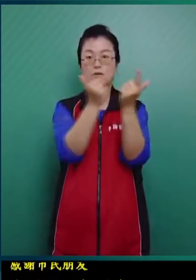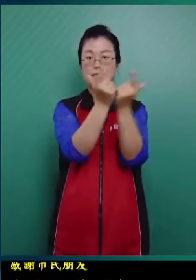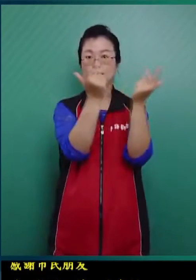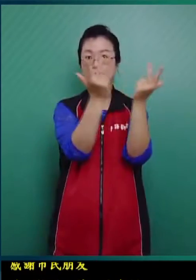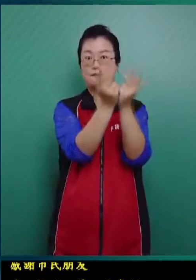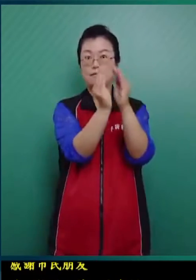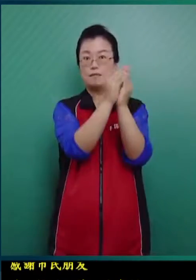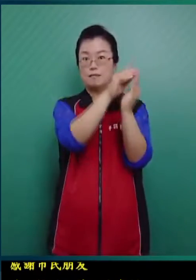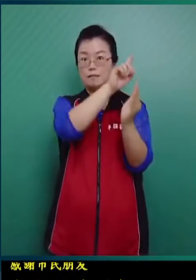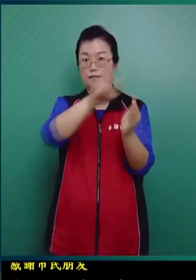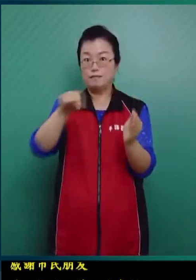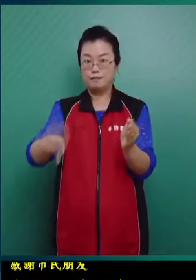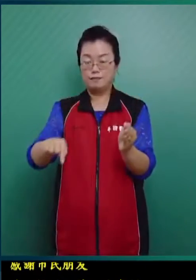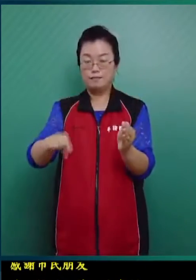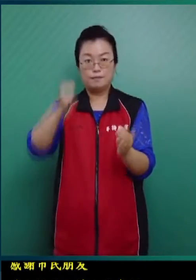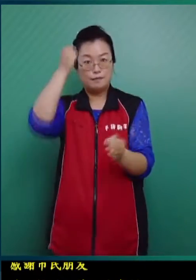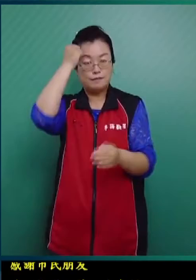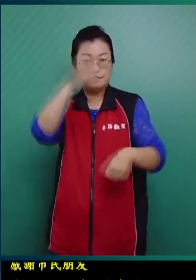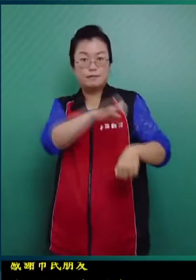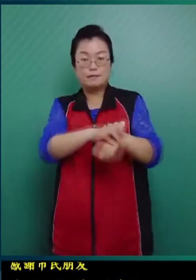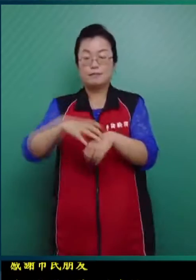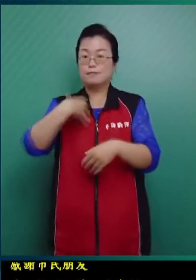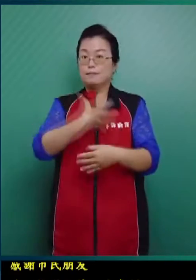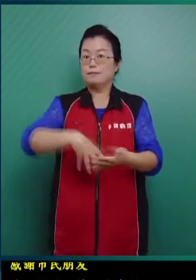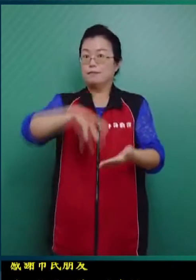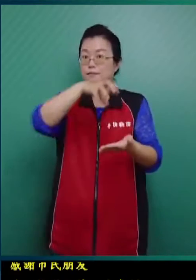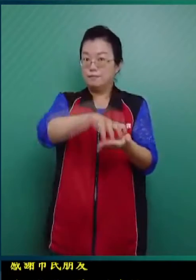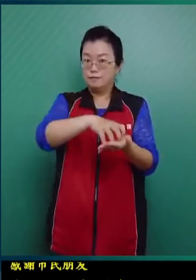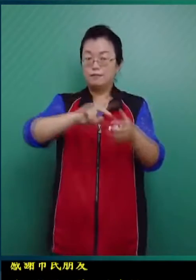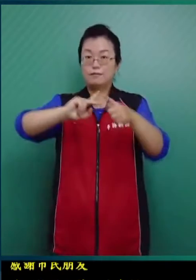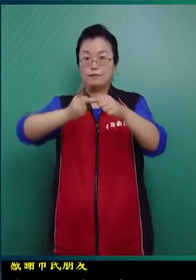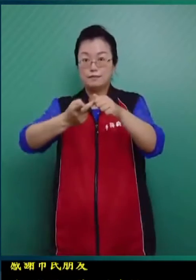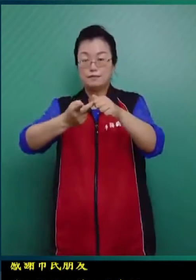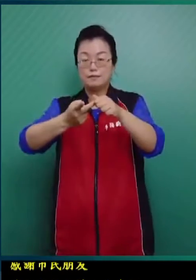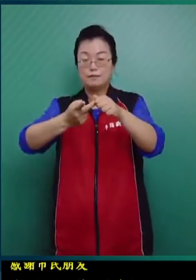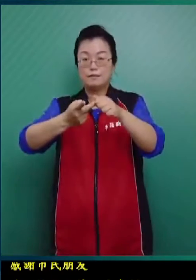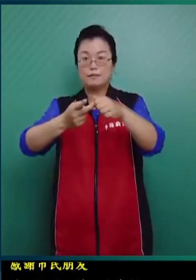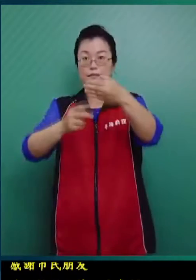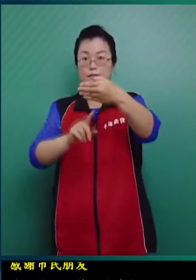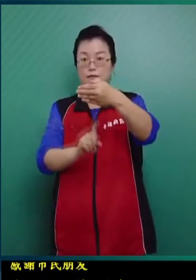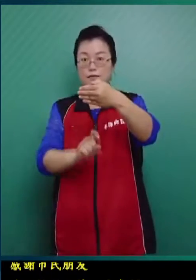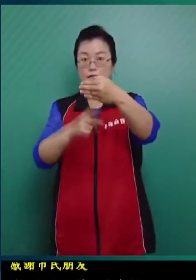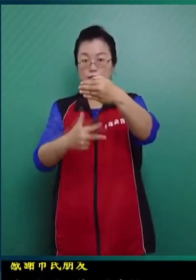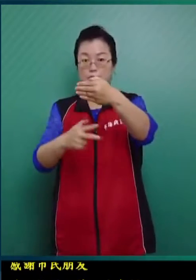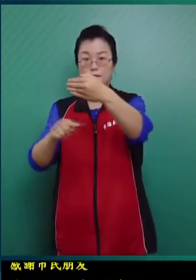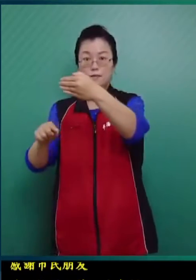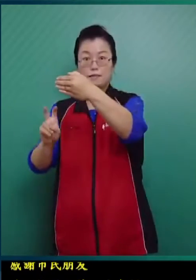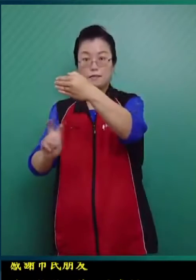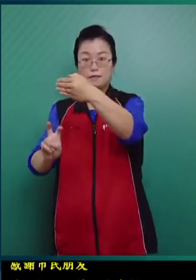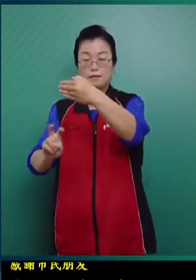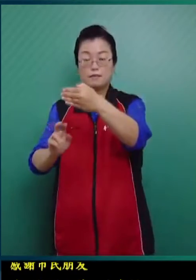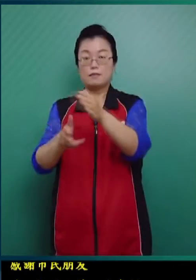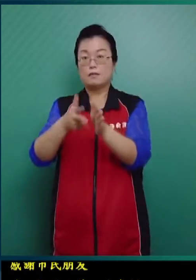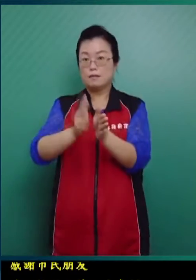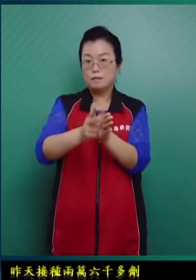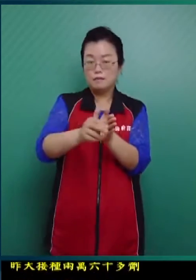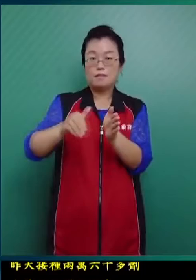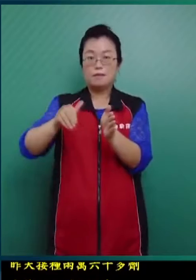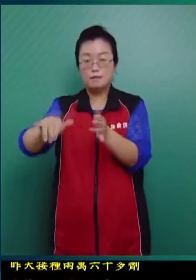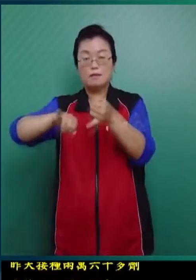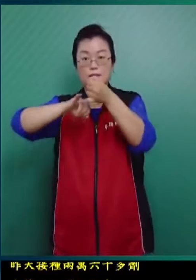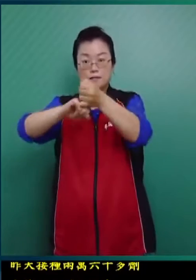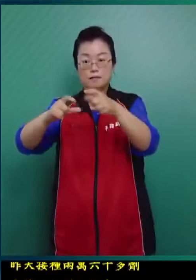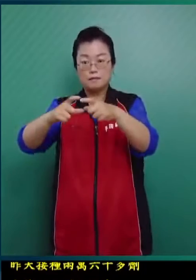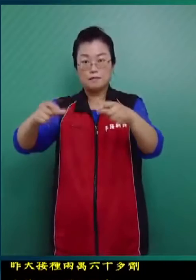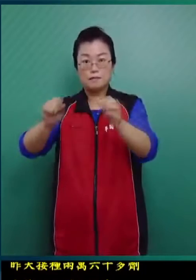身份证，然后九月十七号到九月二十号的车票凭证，哦，请于九月十七号上午八点半